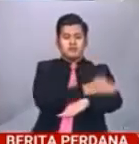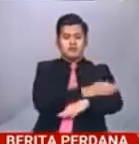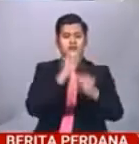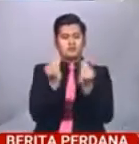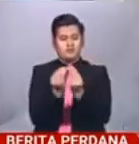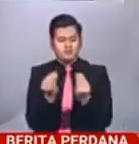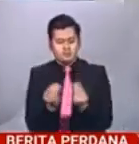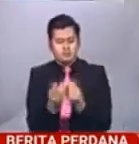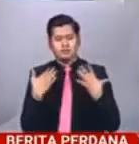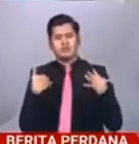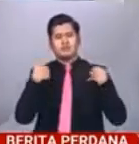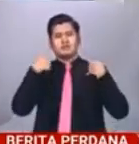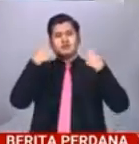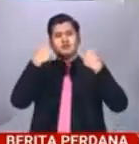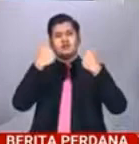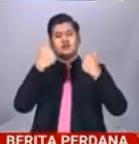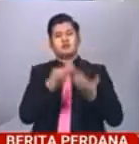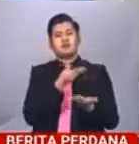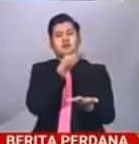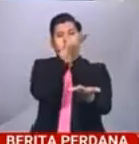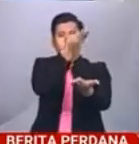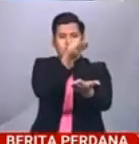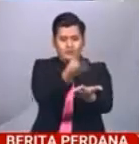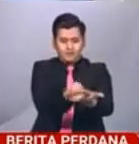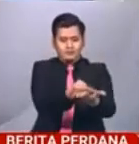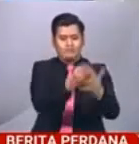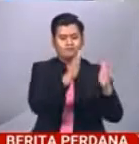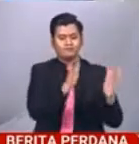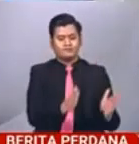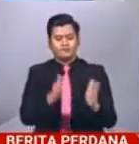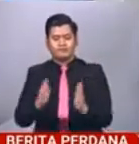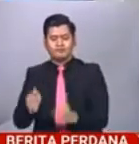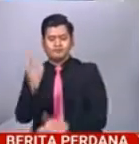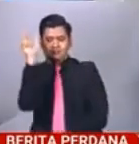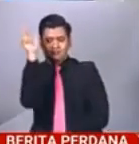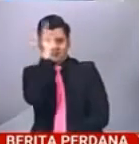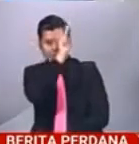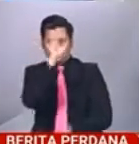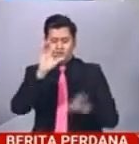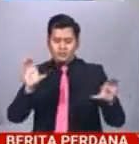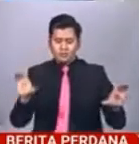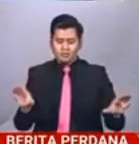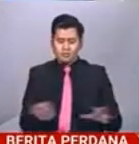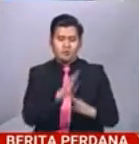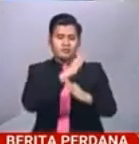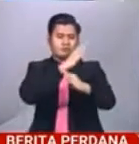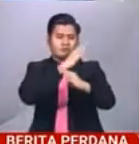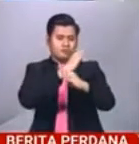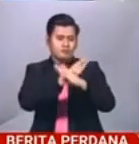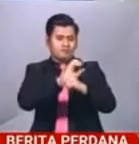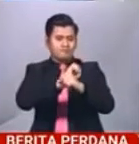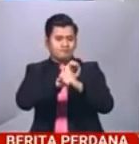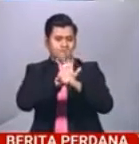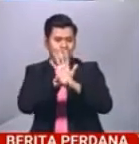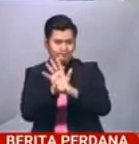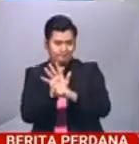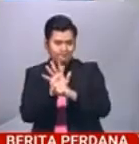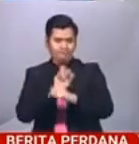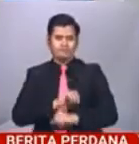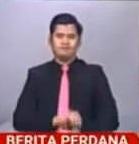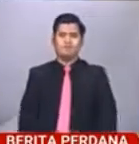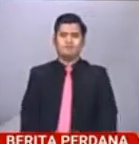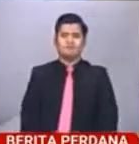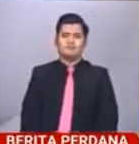yang pulih membuktikan keberkesanan strategi kerajaan dan agensi terlibat menangani penularan wabak tersebut.